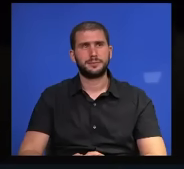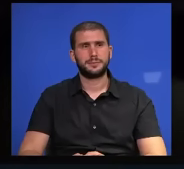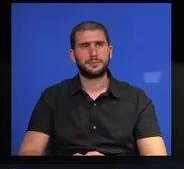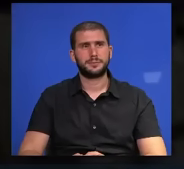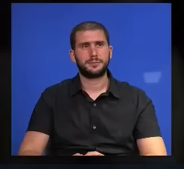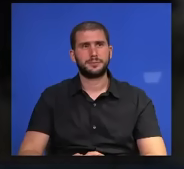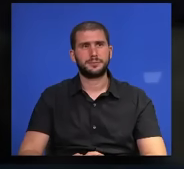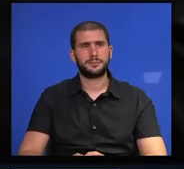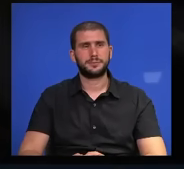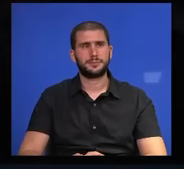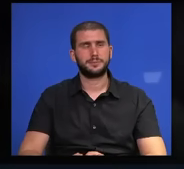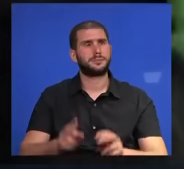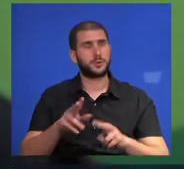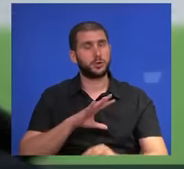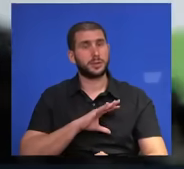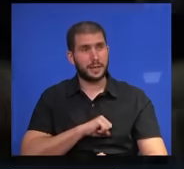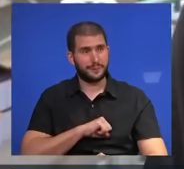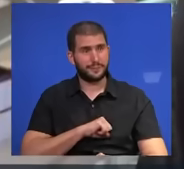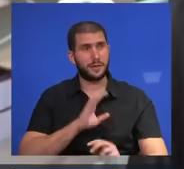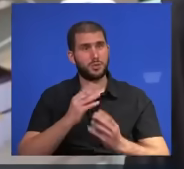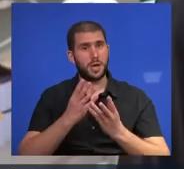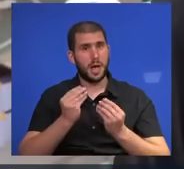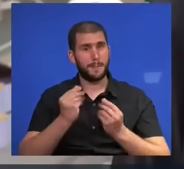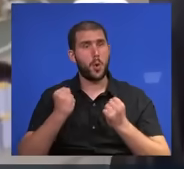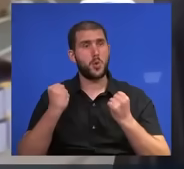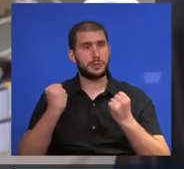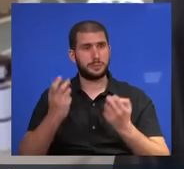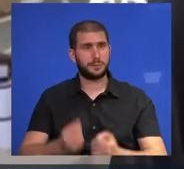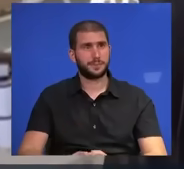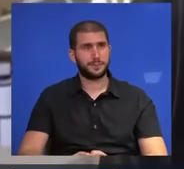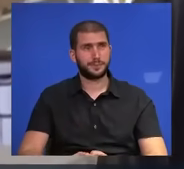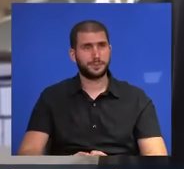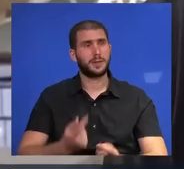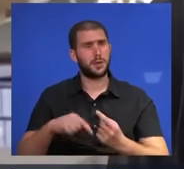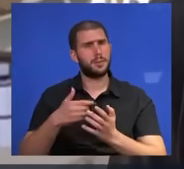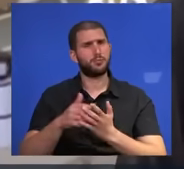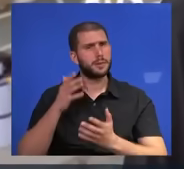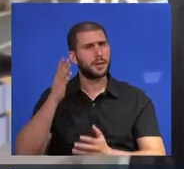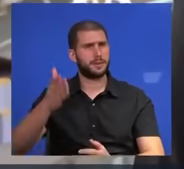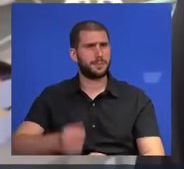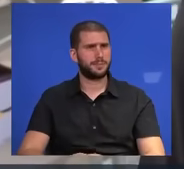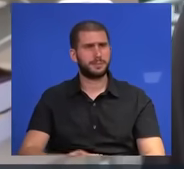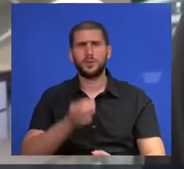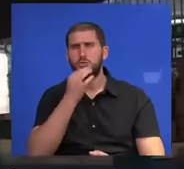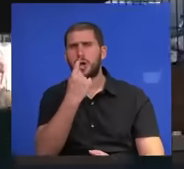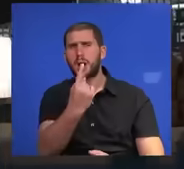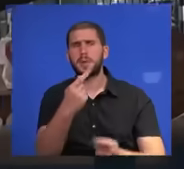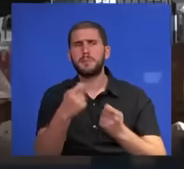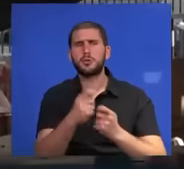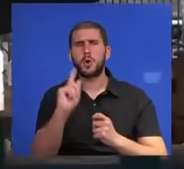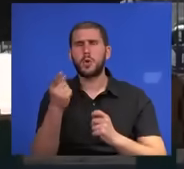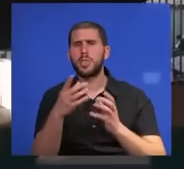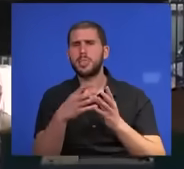יש פה כאב, יש פה גם המון עוצמה, ואנחנו ממשיכים קדימה. שאלה אחת, לגבי כל הנעדרים